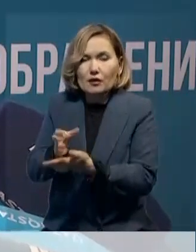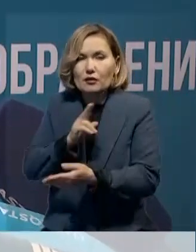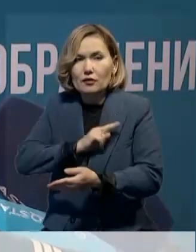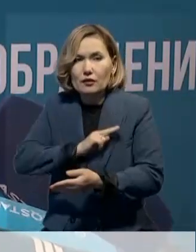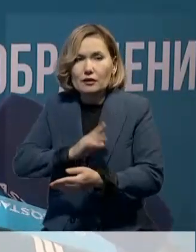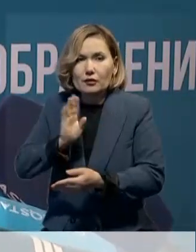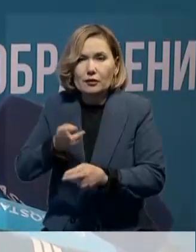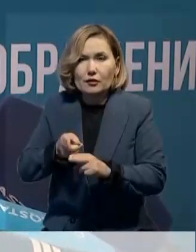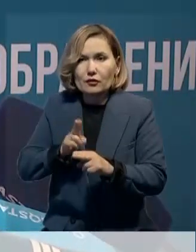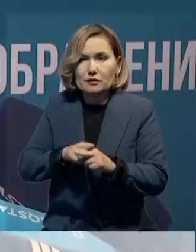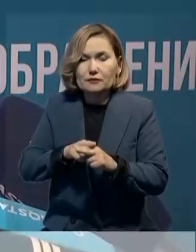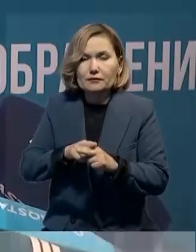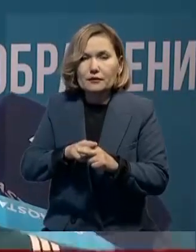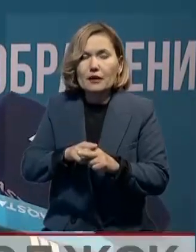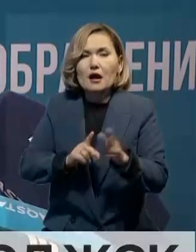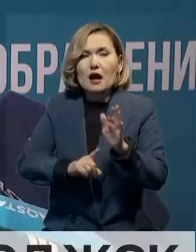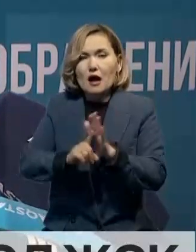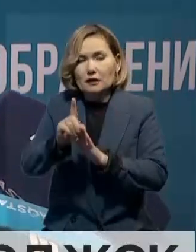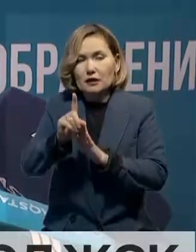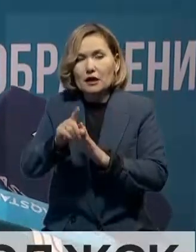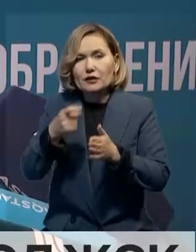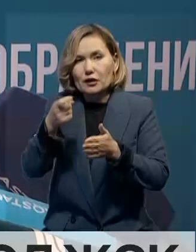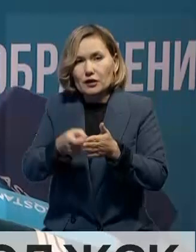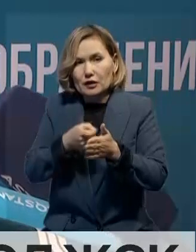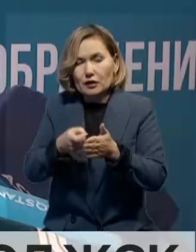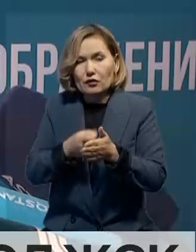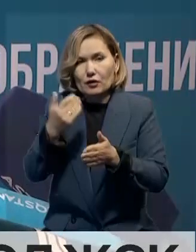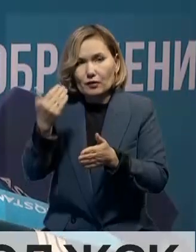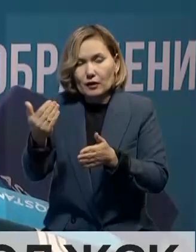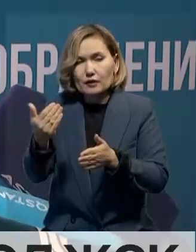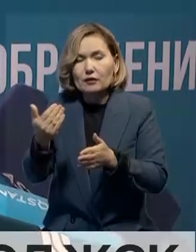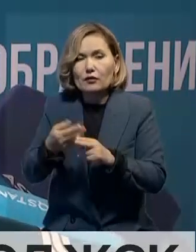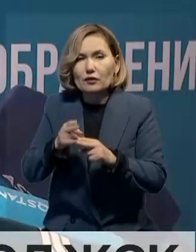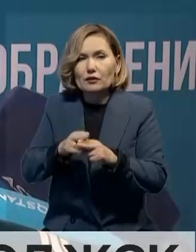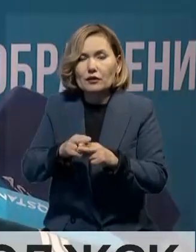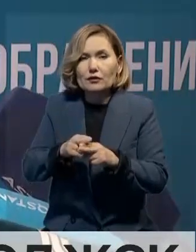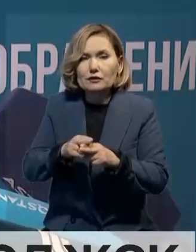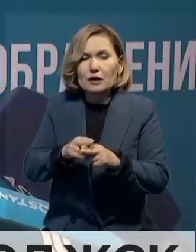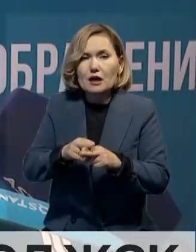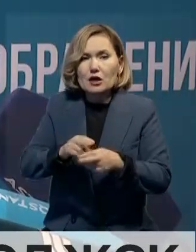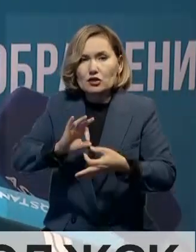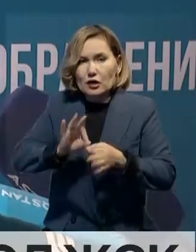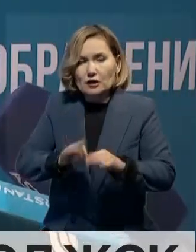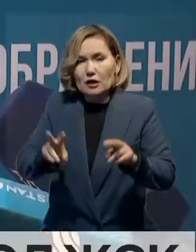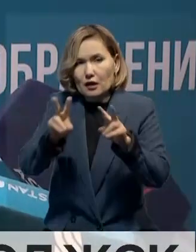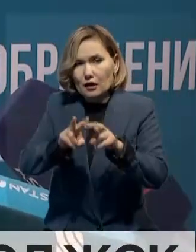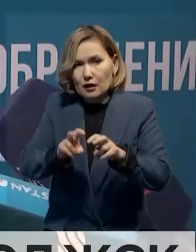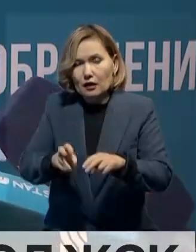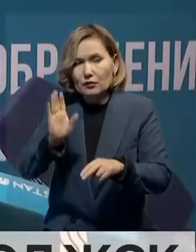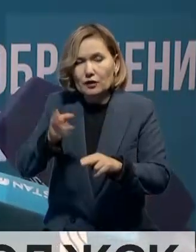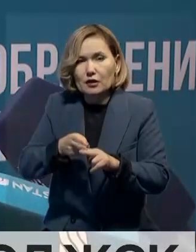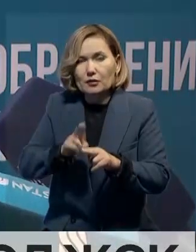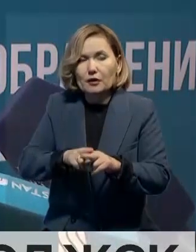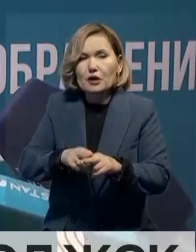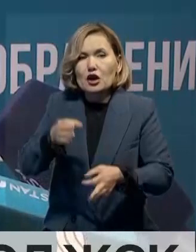олар алдын ала тергеу сатысында бізге келген арыздандар қараймыз. Одан бөлек